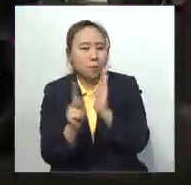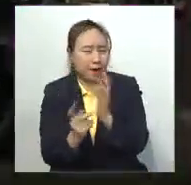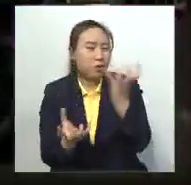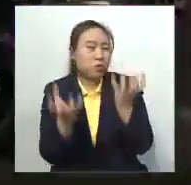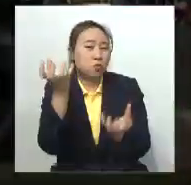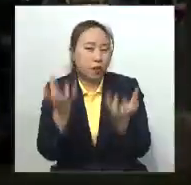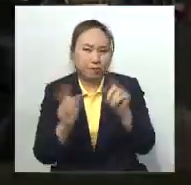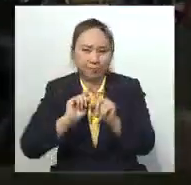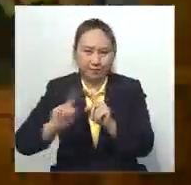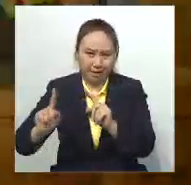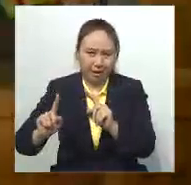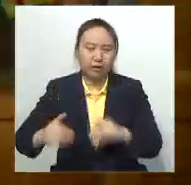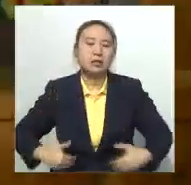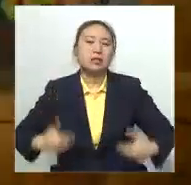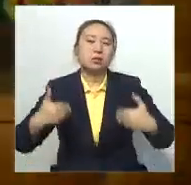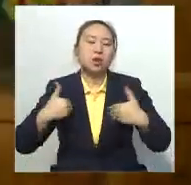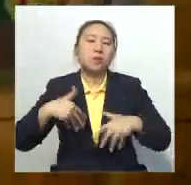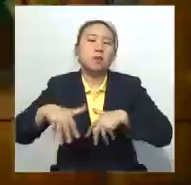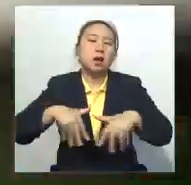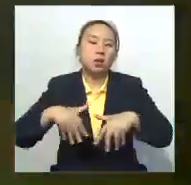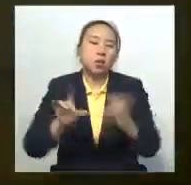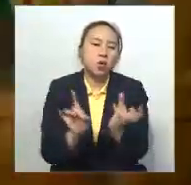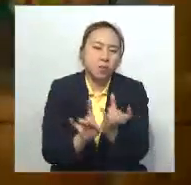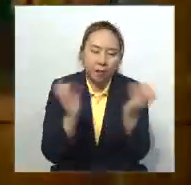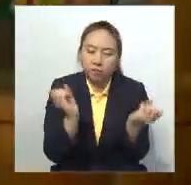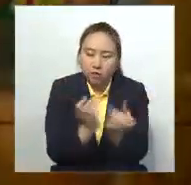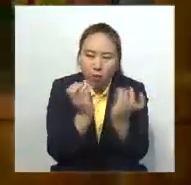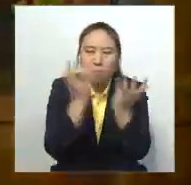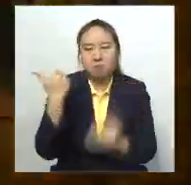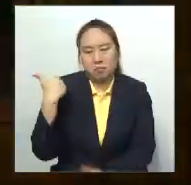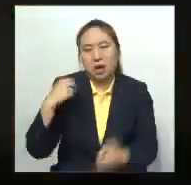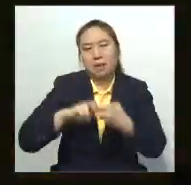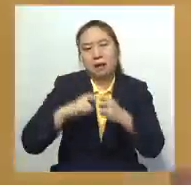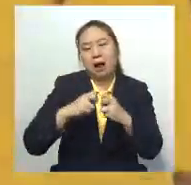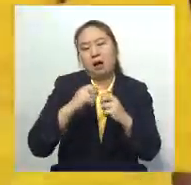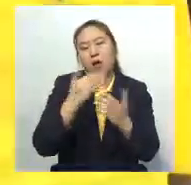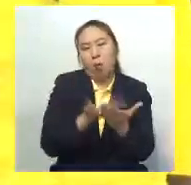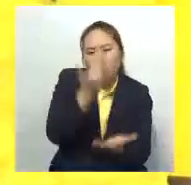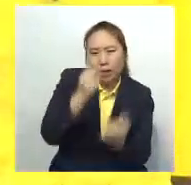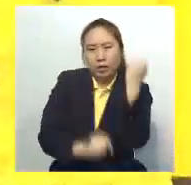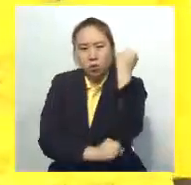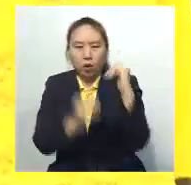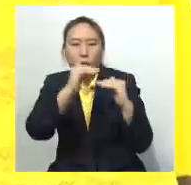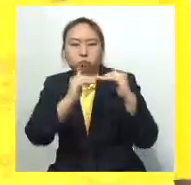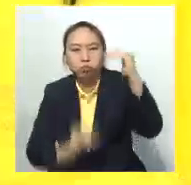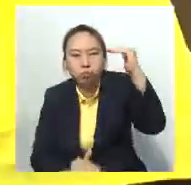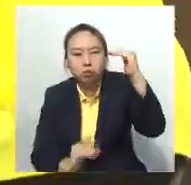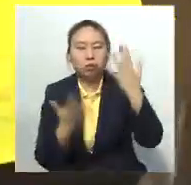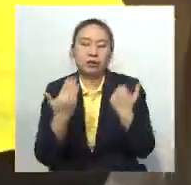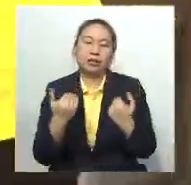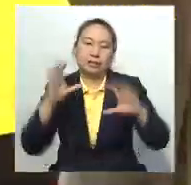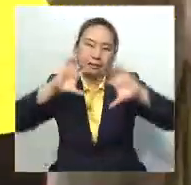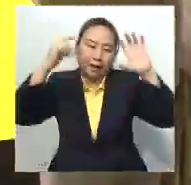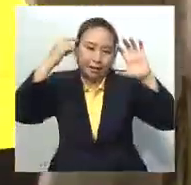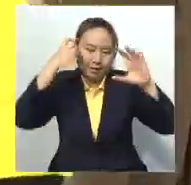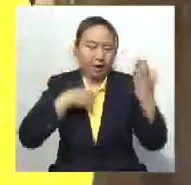รมส่งผลต่อคุณภาพชีวิตของพี่น้องประชาชนแล้วก็ได้สร้างความเหลื่อมล้ำให้เกิดขึ้นรัฐบาลจึงมีความตั้งใจในการปฏิรูปประเท